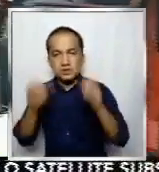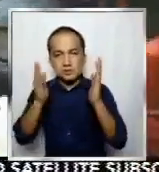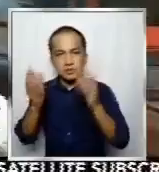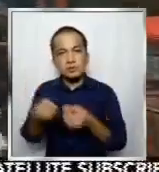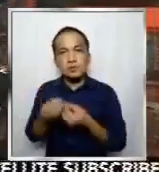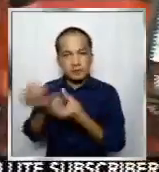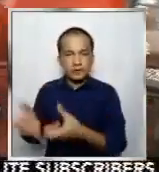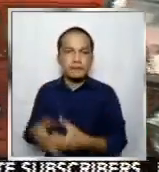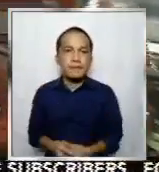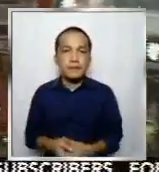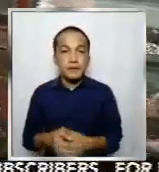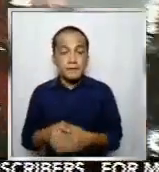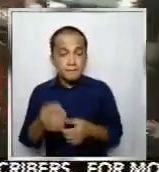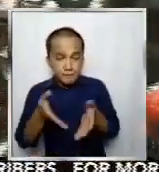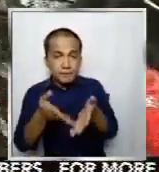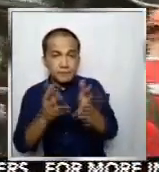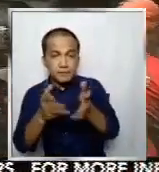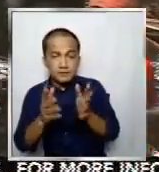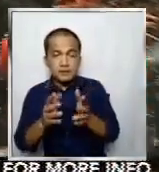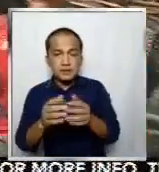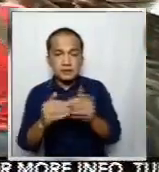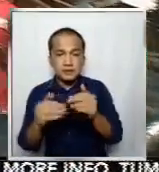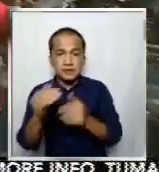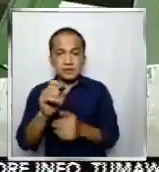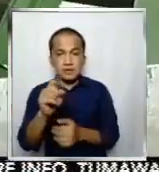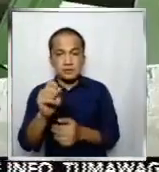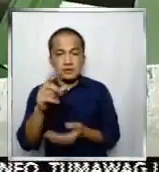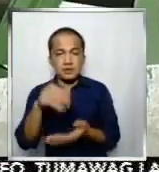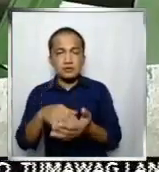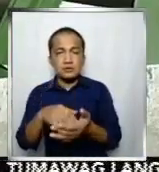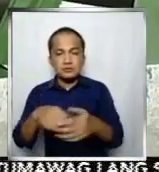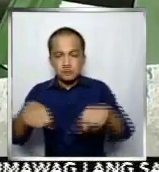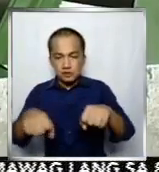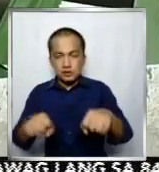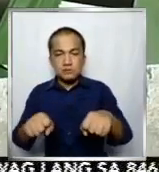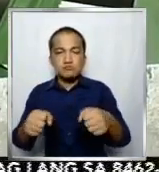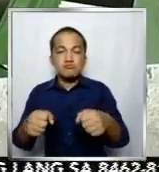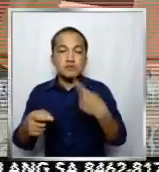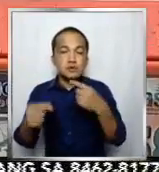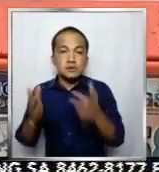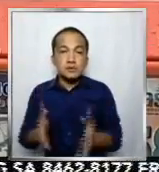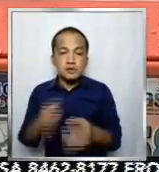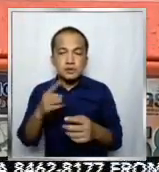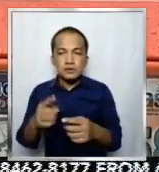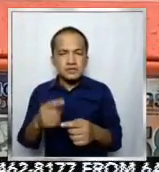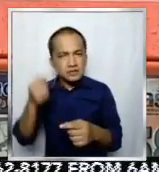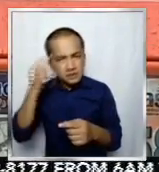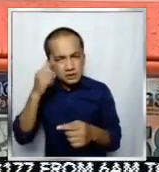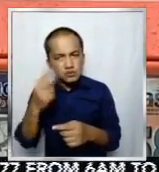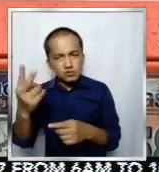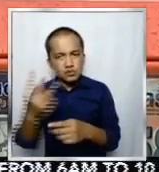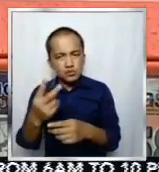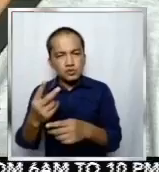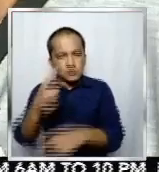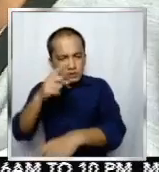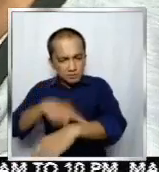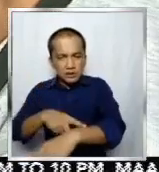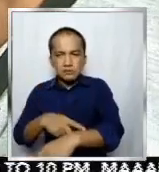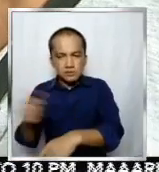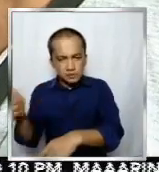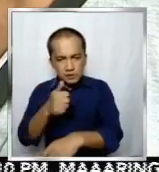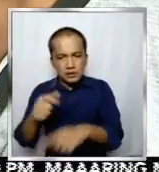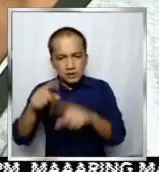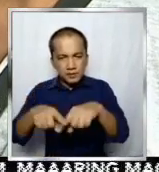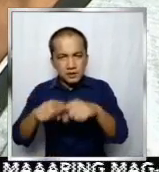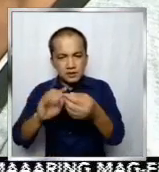naman mapagbigyan ng mahigit 11,000 tricycle driver, balak nilang gawing 2 beses lang sa 1 linggo ang pasada depende sa number coding. Mula nung